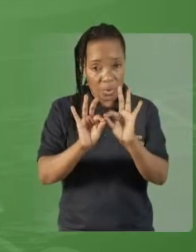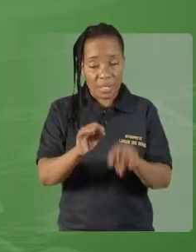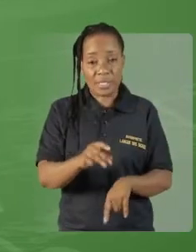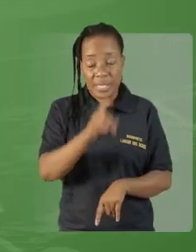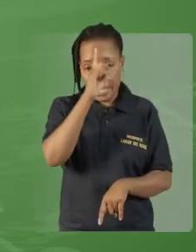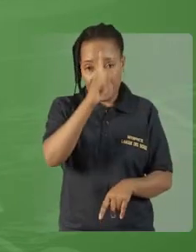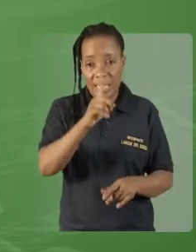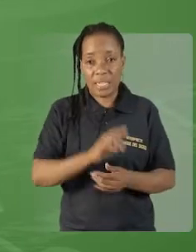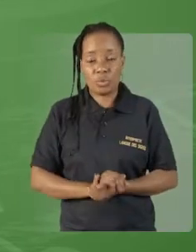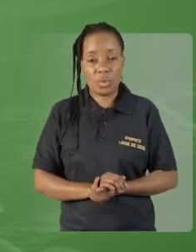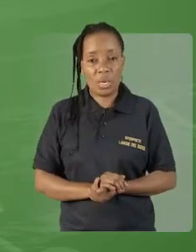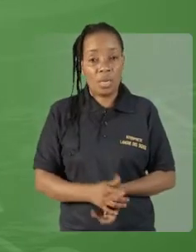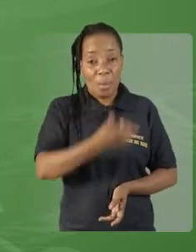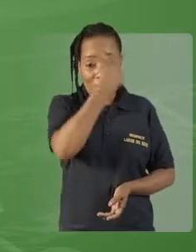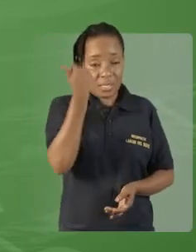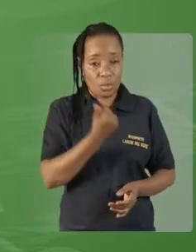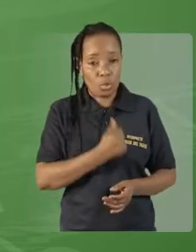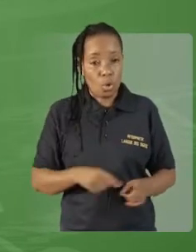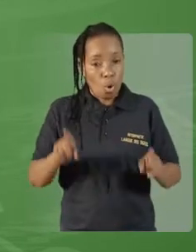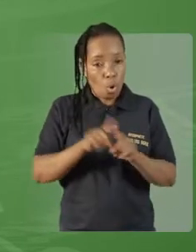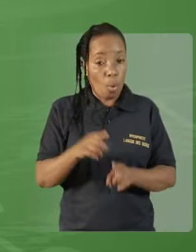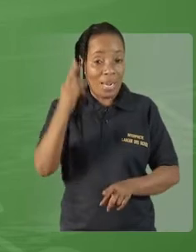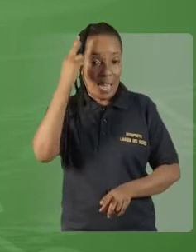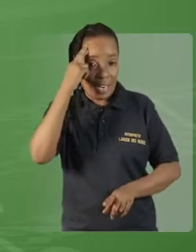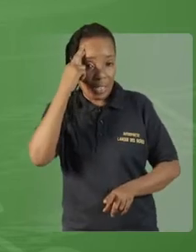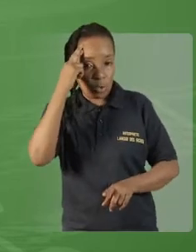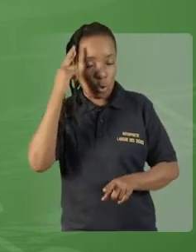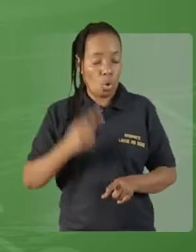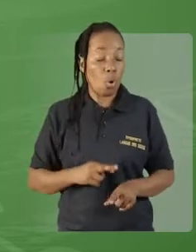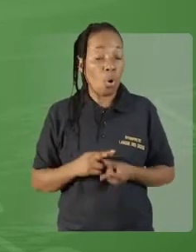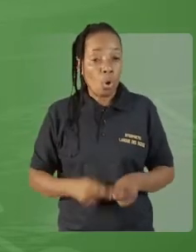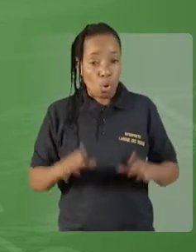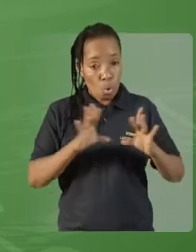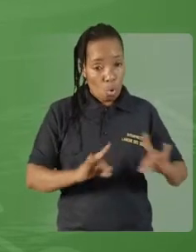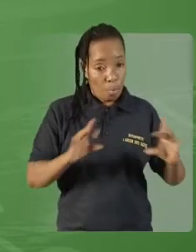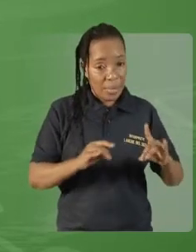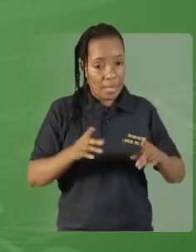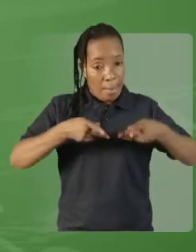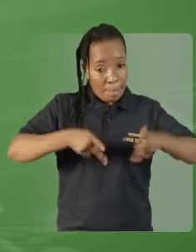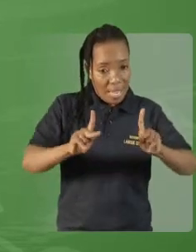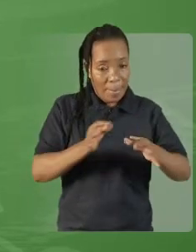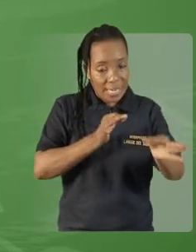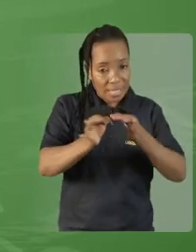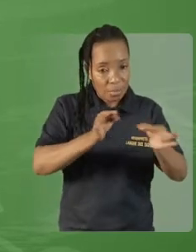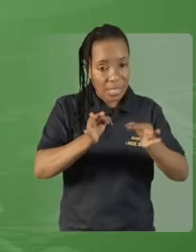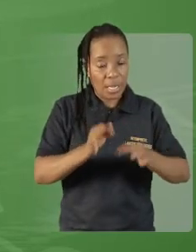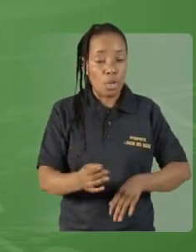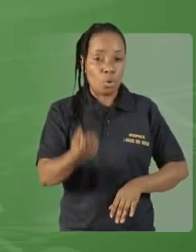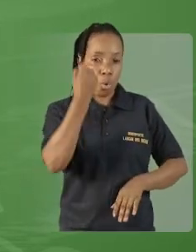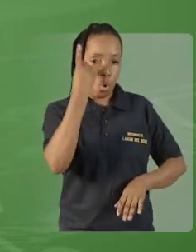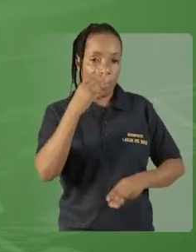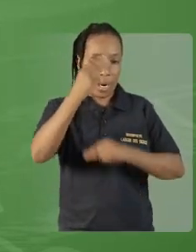raison, est une manière de penser le monde, un effort pour le comprendre et